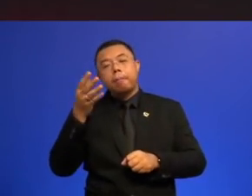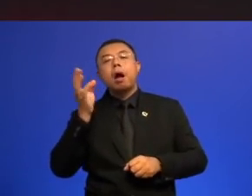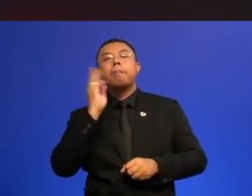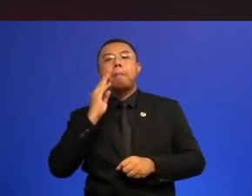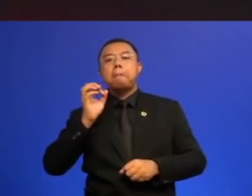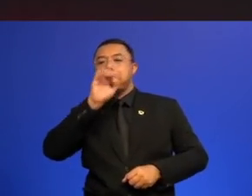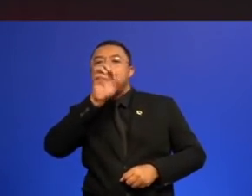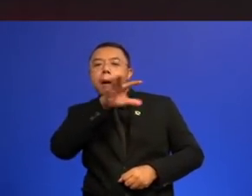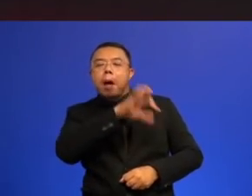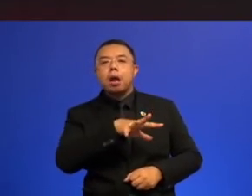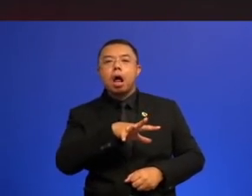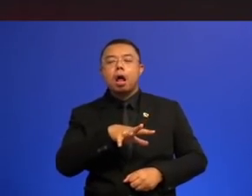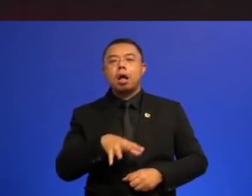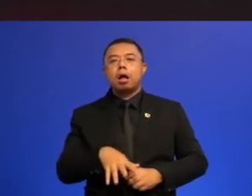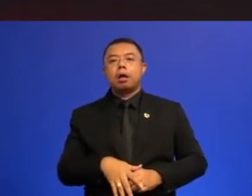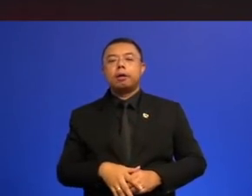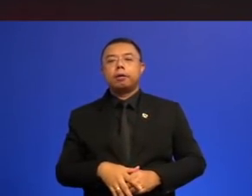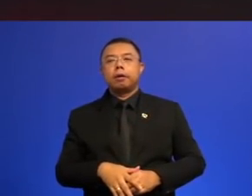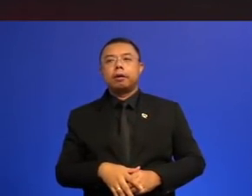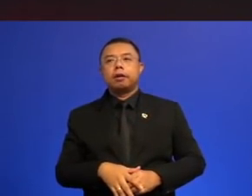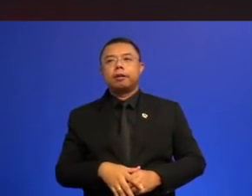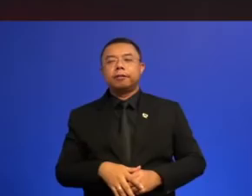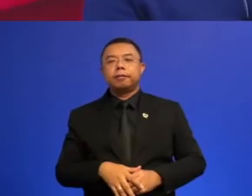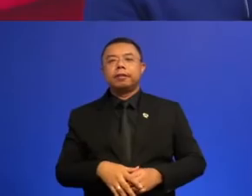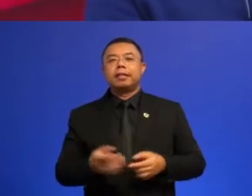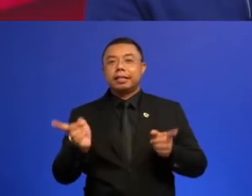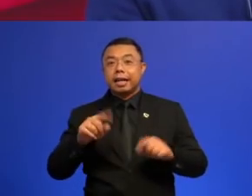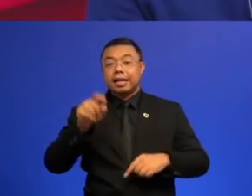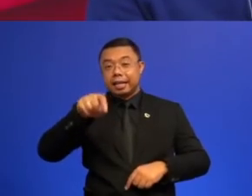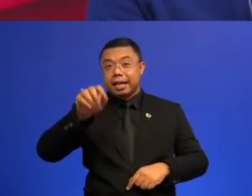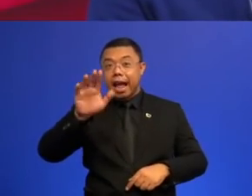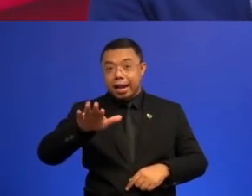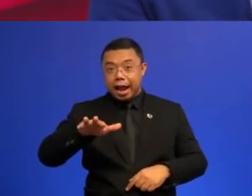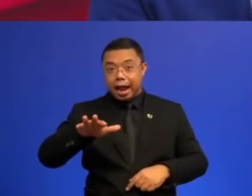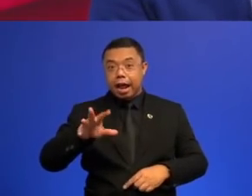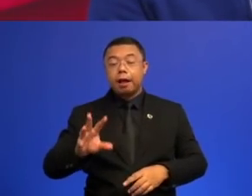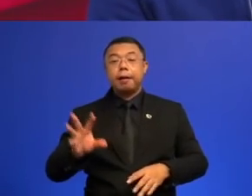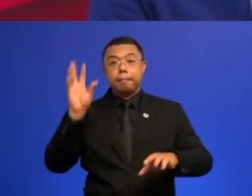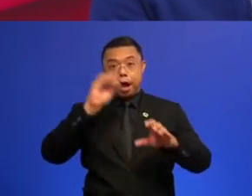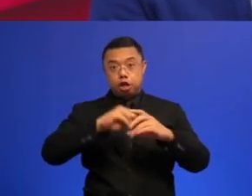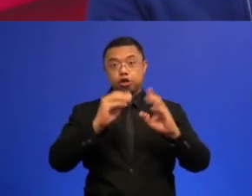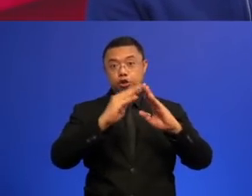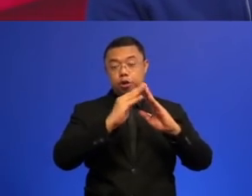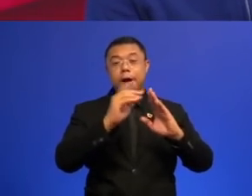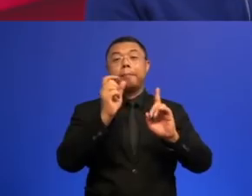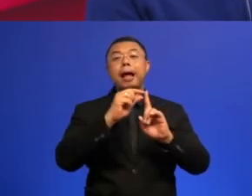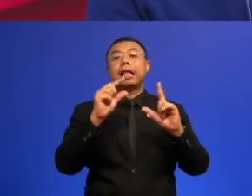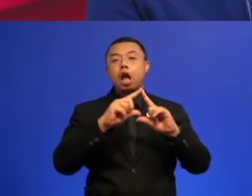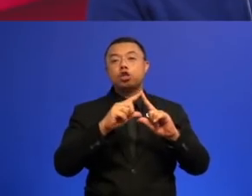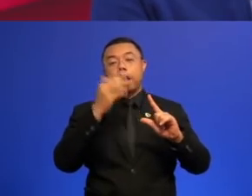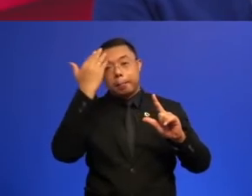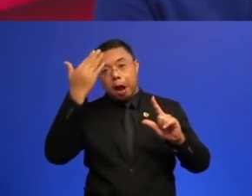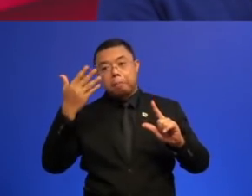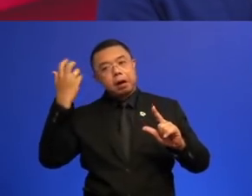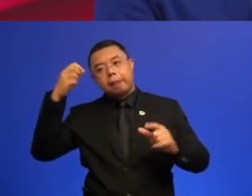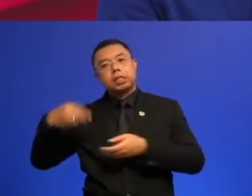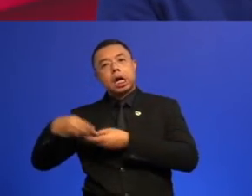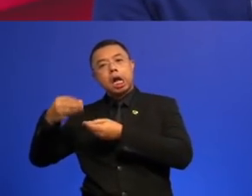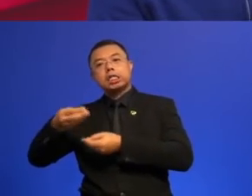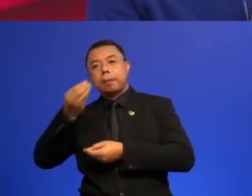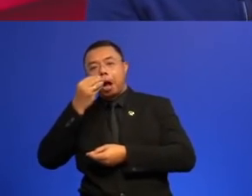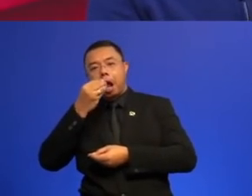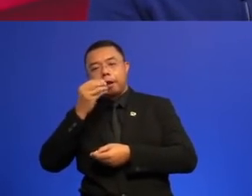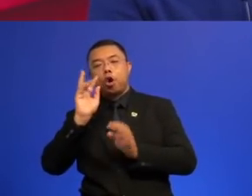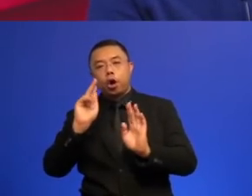mamanya marah-marah di sebelahnya. Jadi ini anak dititipkan ke panti asuhan? Iya, karena alasan kemiskinan